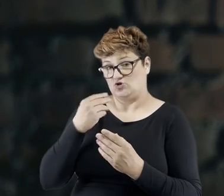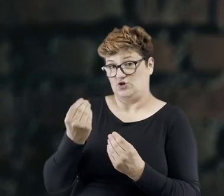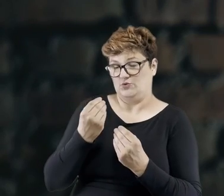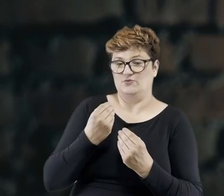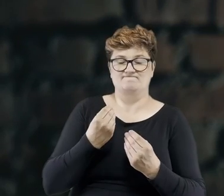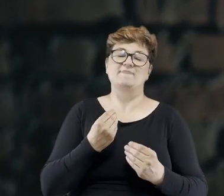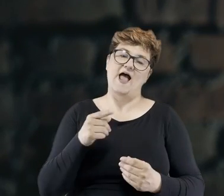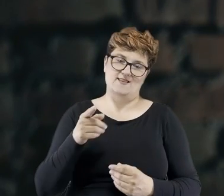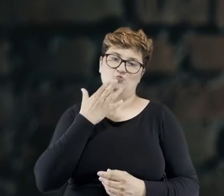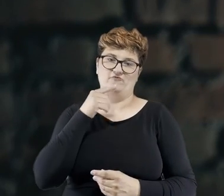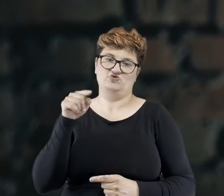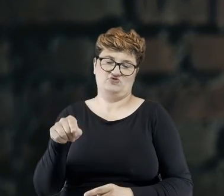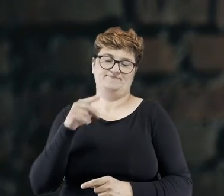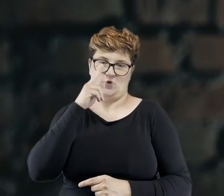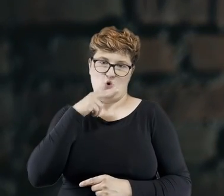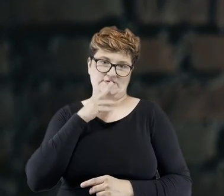ale jest o to oskarżany.